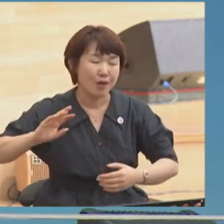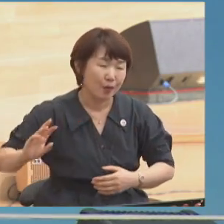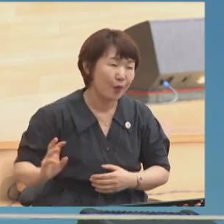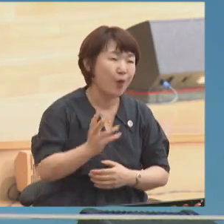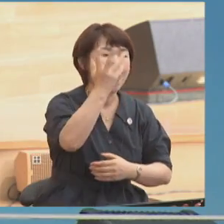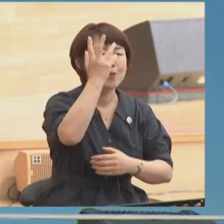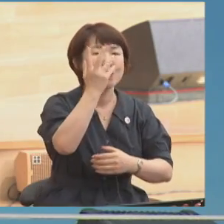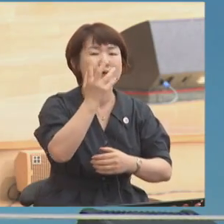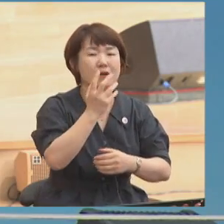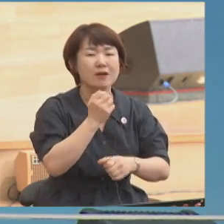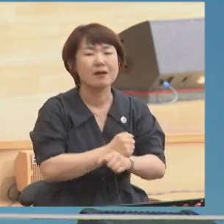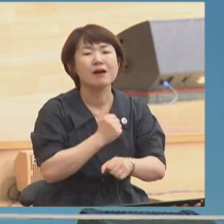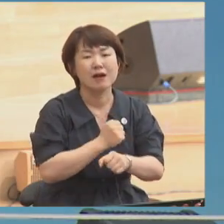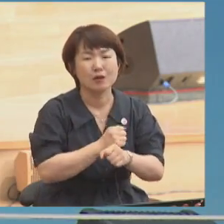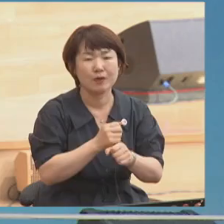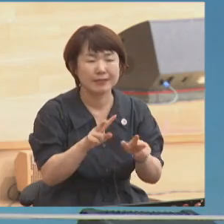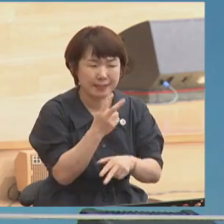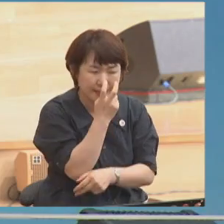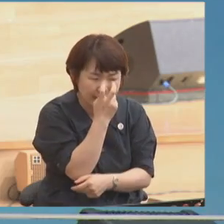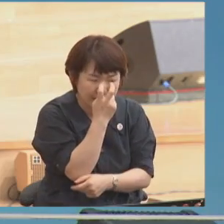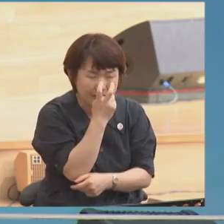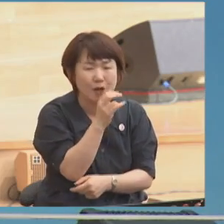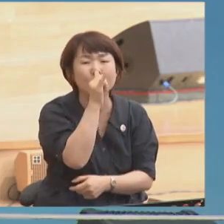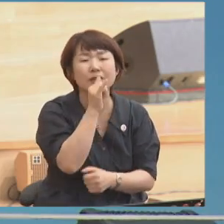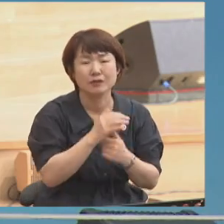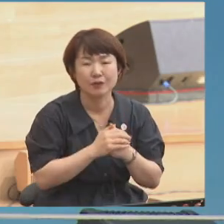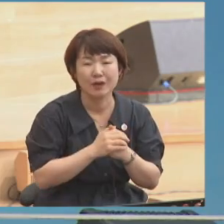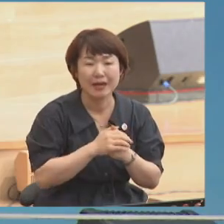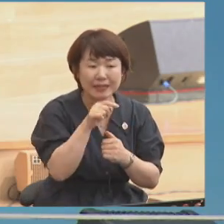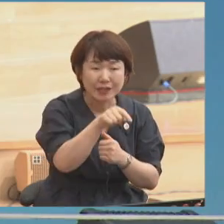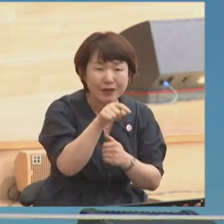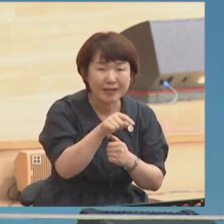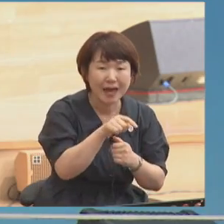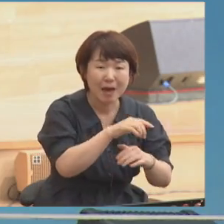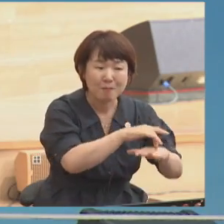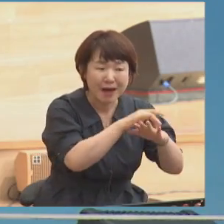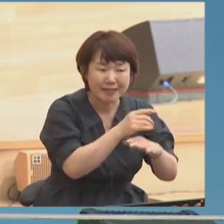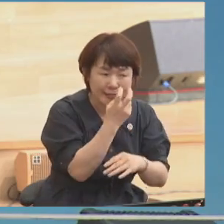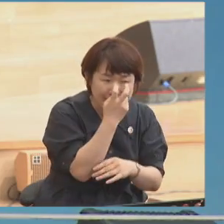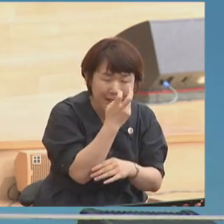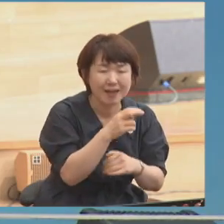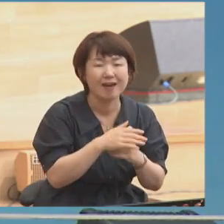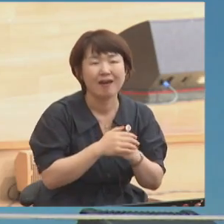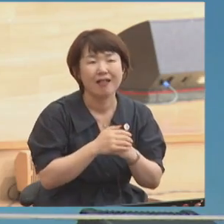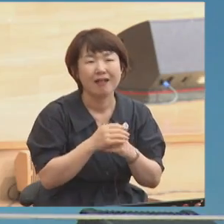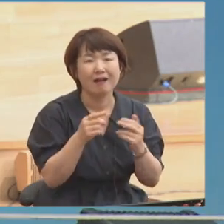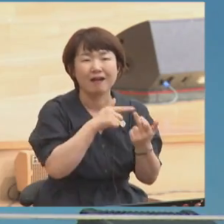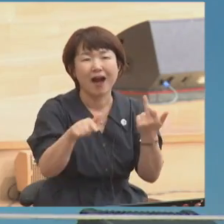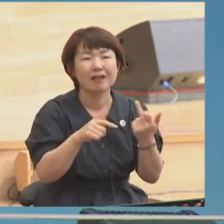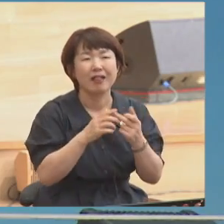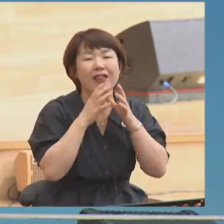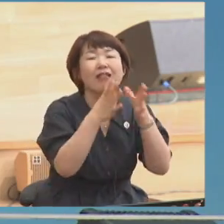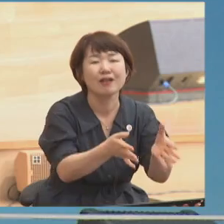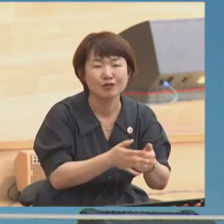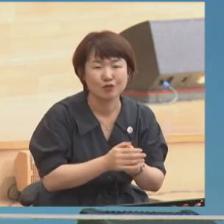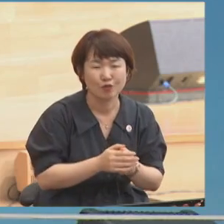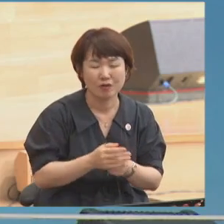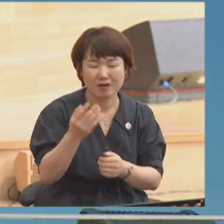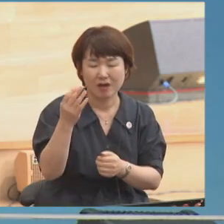일으키려고 노리고 있다 그 말인 거예요. 여기에 가인이 넘어가 버렸어요. 그래서 아벨을 쳐